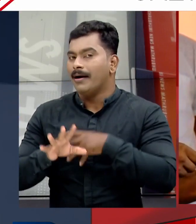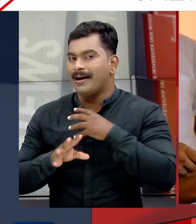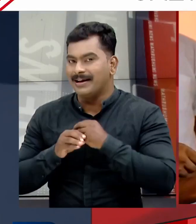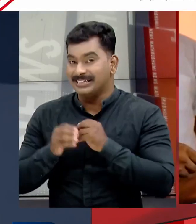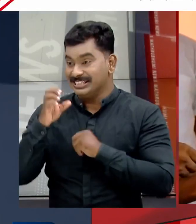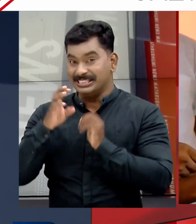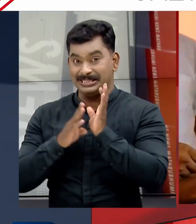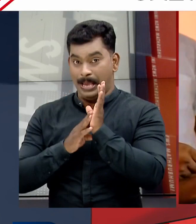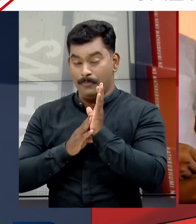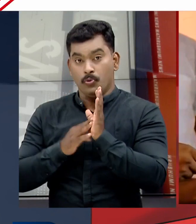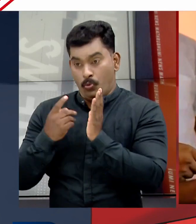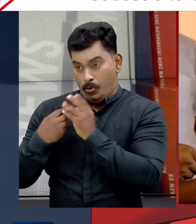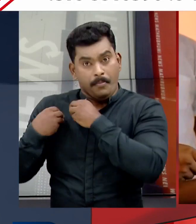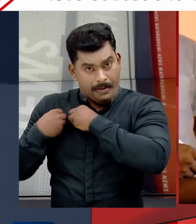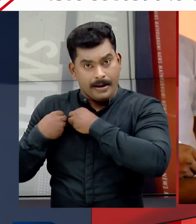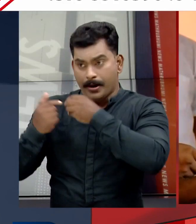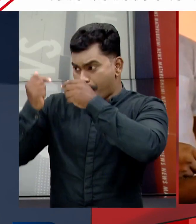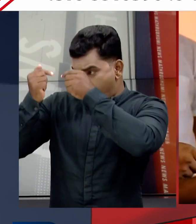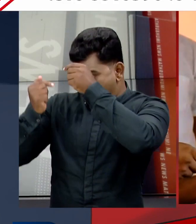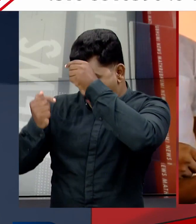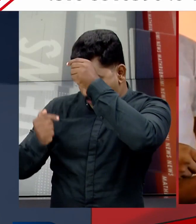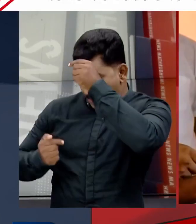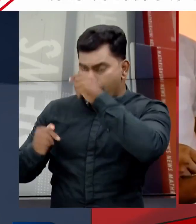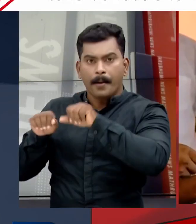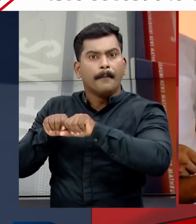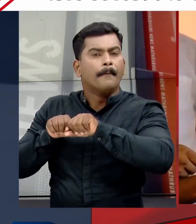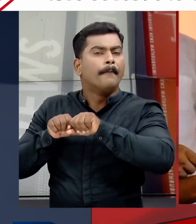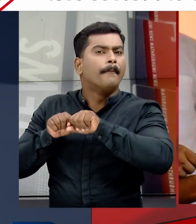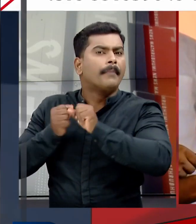അധികാര ദുർവിനിയോഗം ഞെട്ടിപ്പിക്കുന്ന ഒന്ന് തന്നെയാണ്.